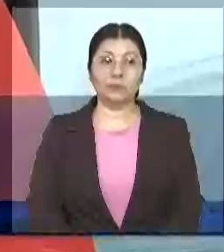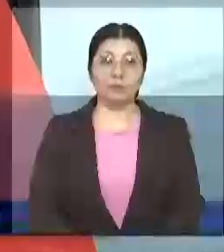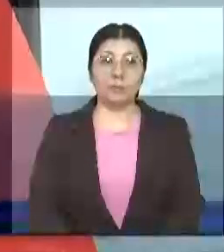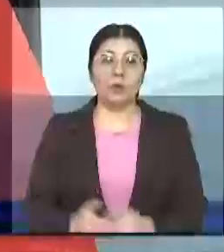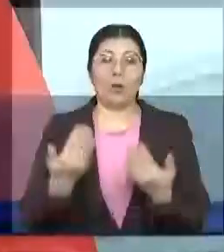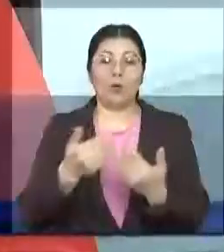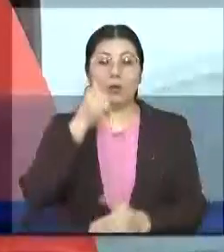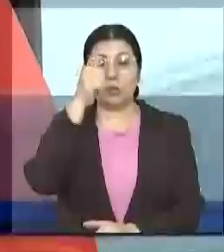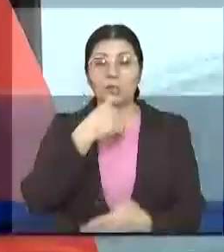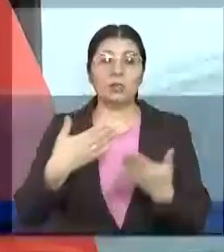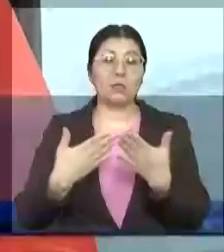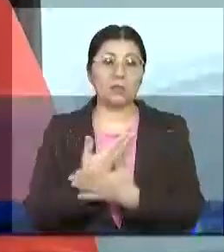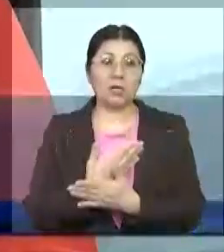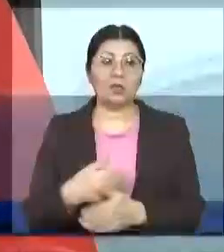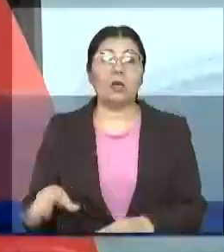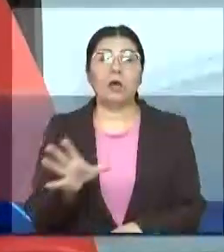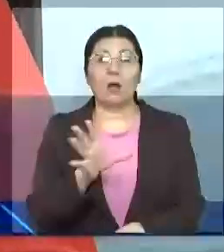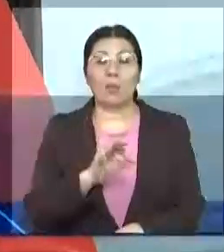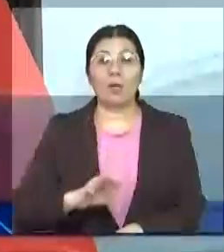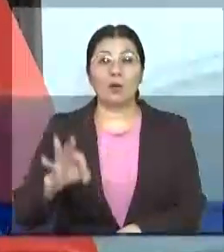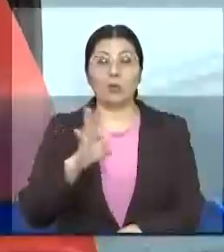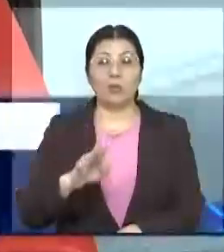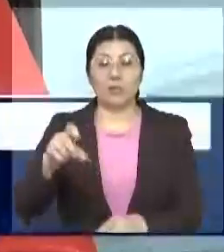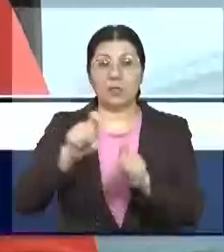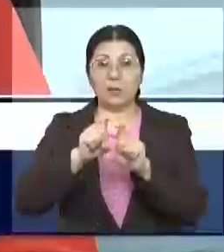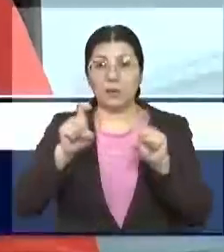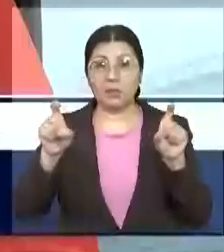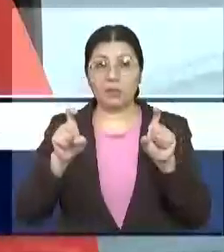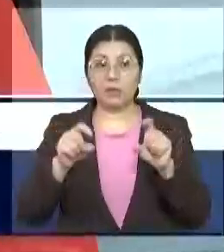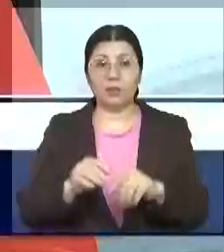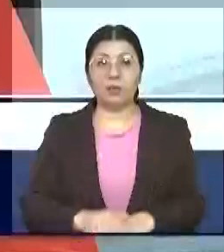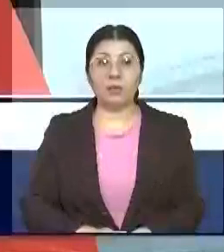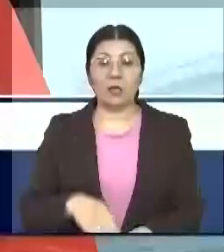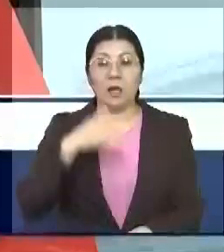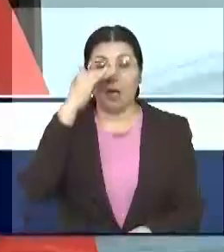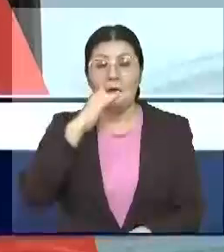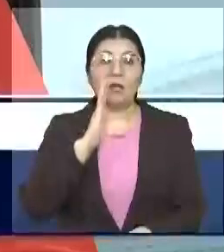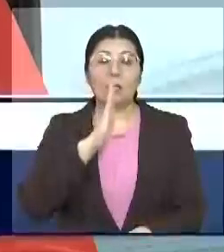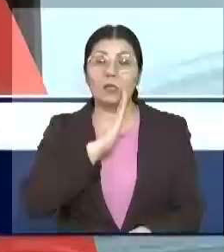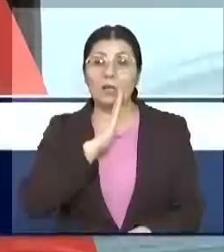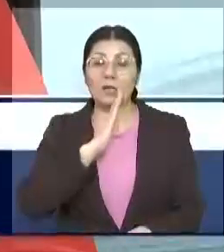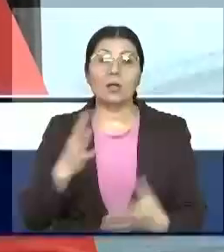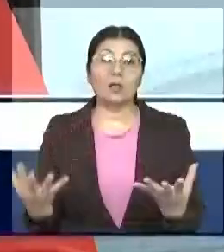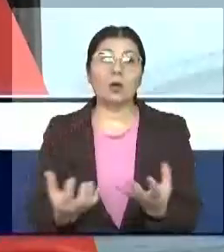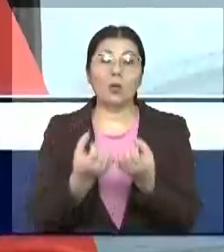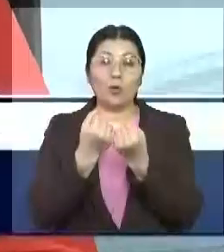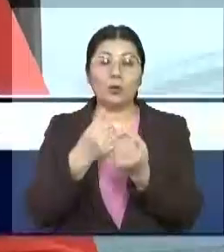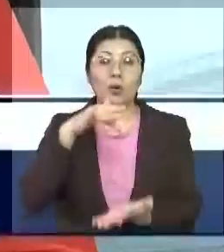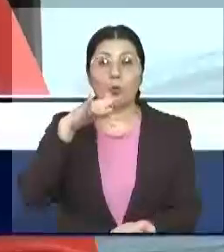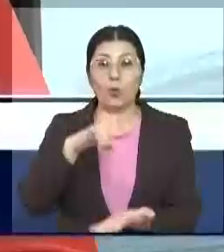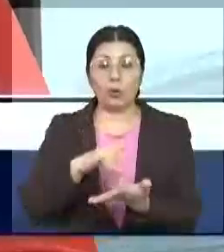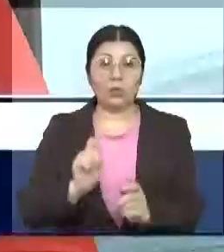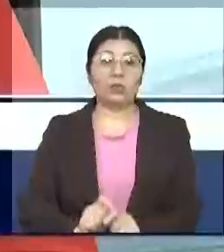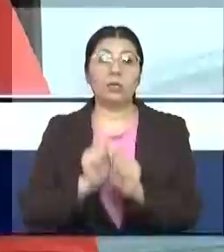Биылғы жылдың бұл жаңалығы барлық облыстағы білім беру ұйымдарында ата-аналарға педагогикалық қолдау көрсету